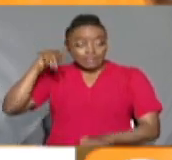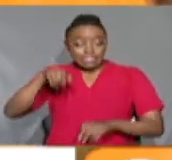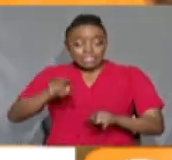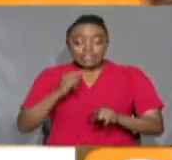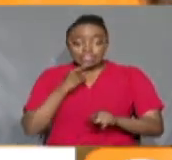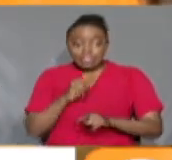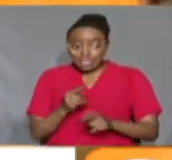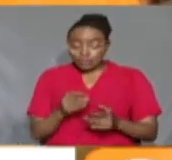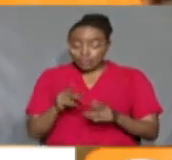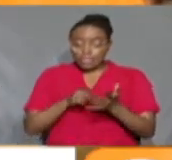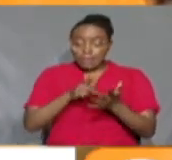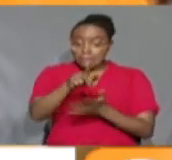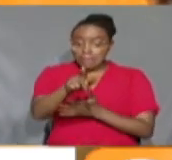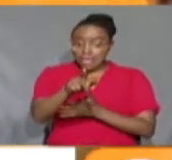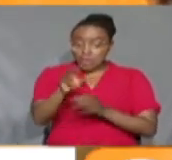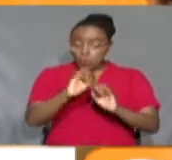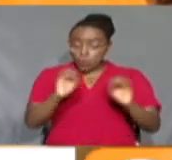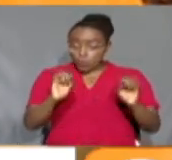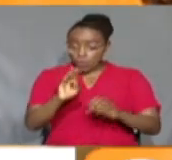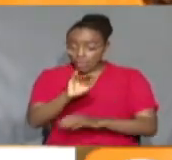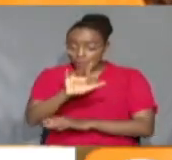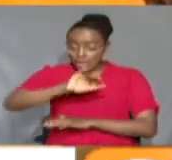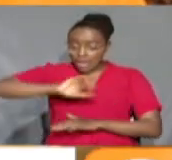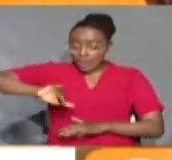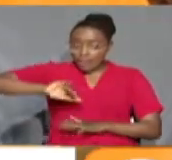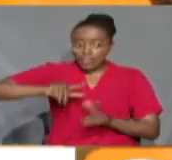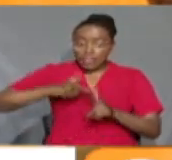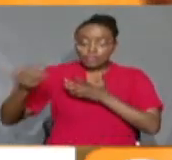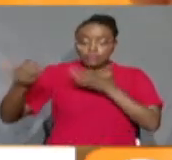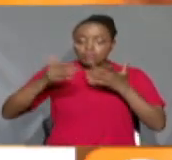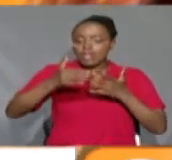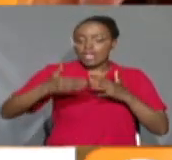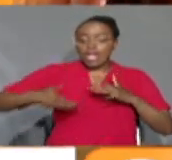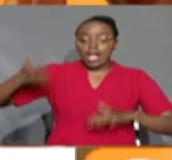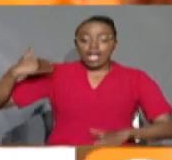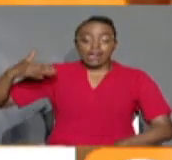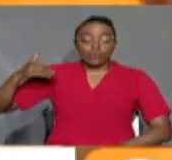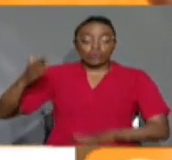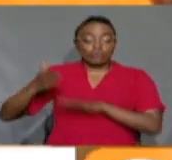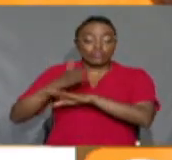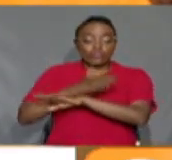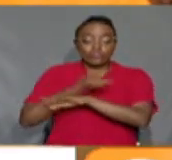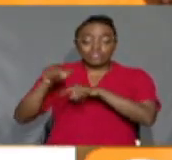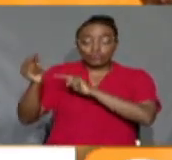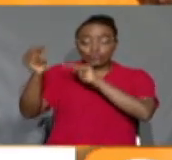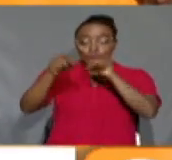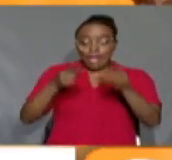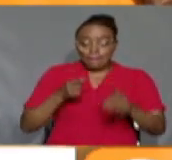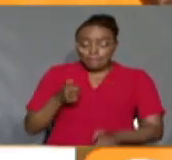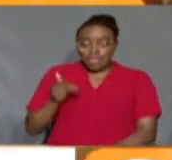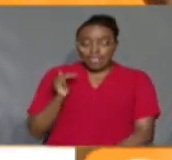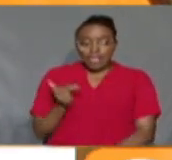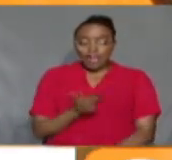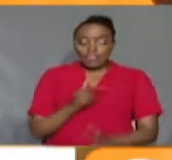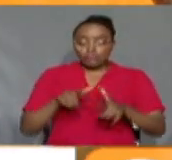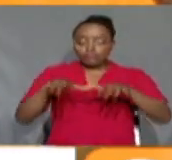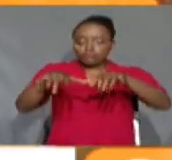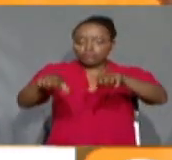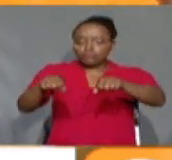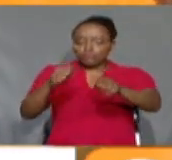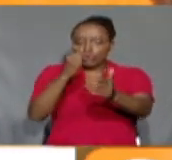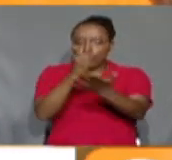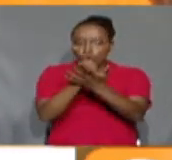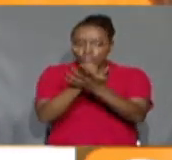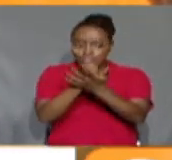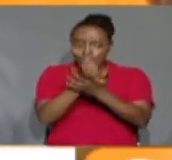amesema halipi pending bills, alete basi yule alikuwa kwa hapo mbeleni atulipe na achukue ofisi